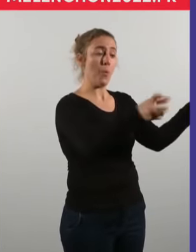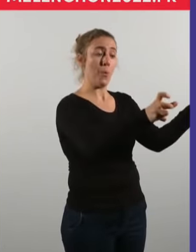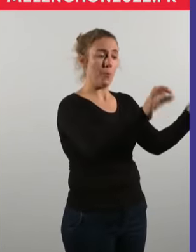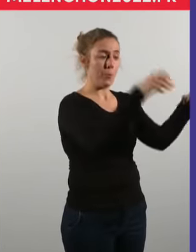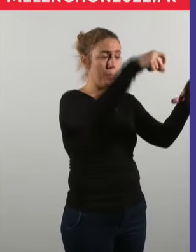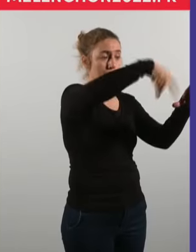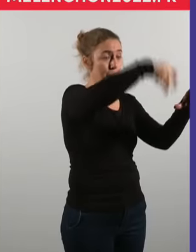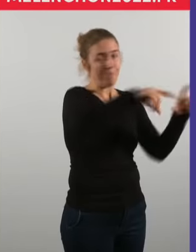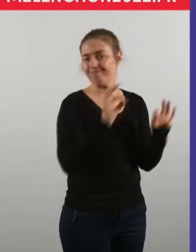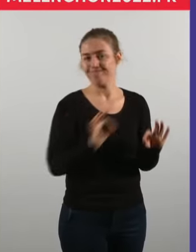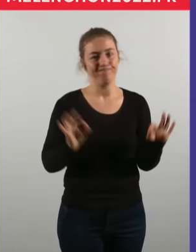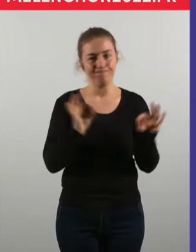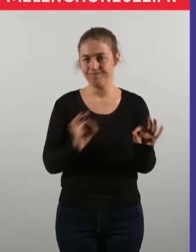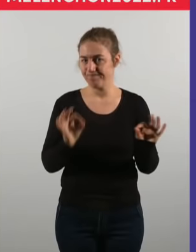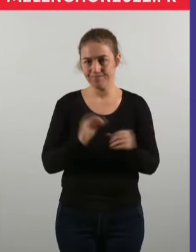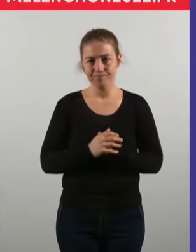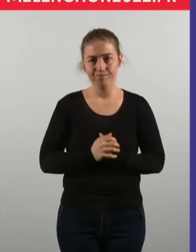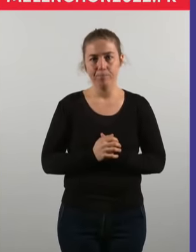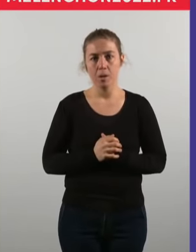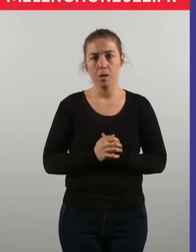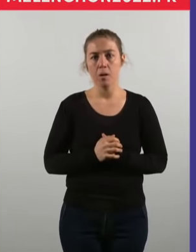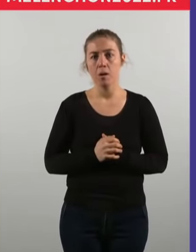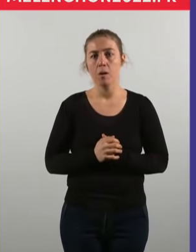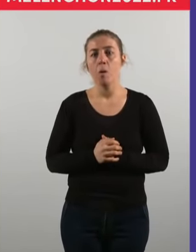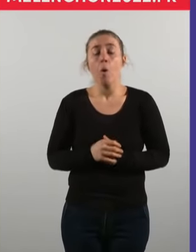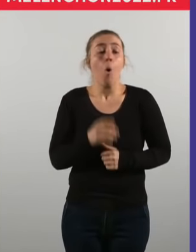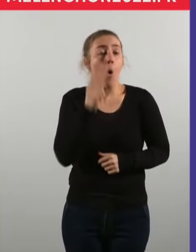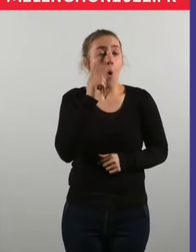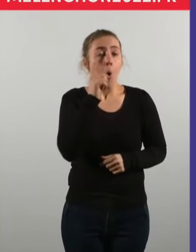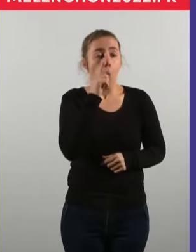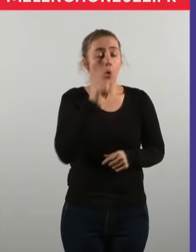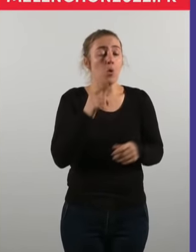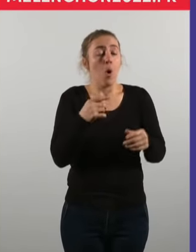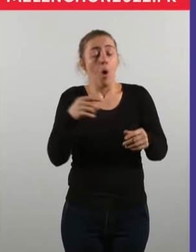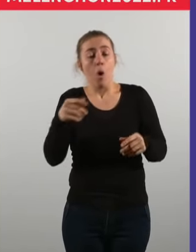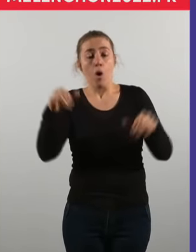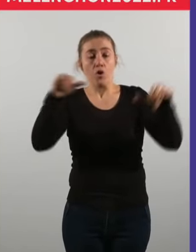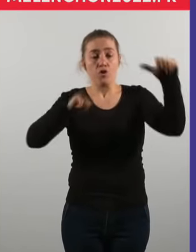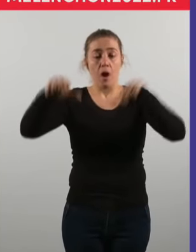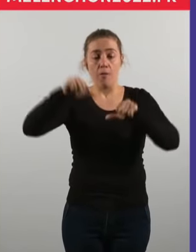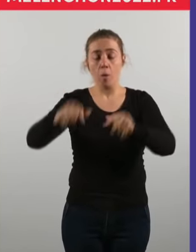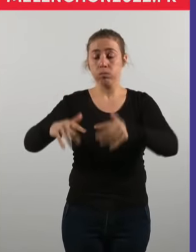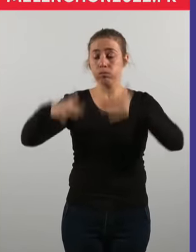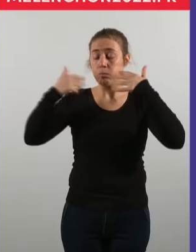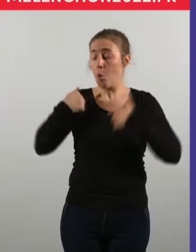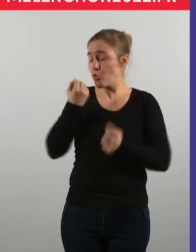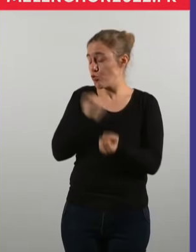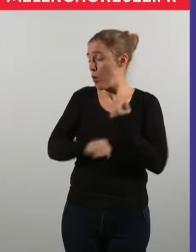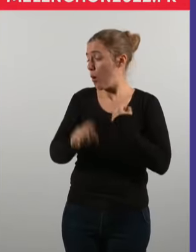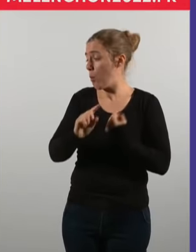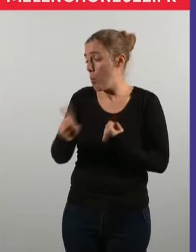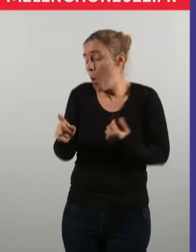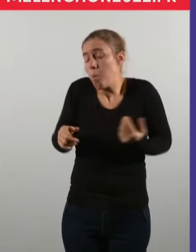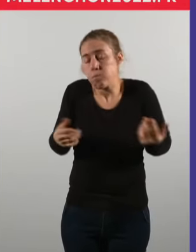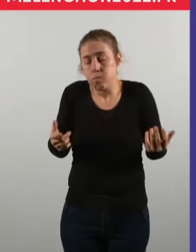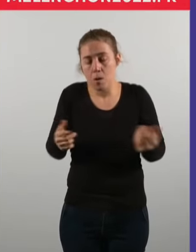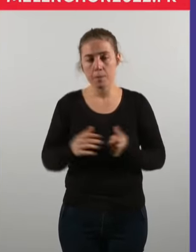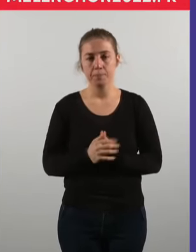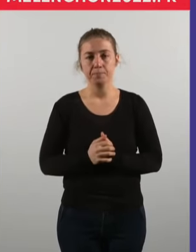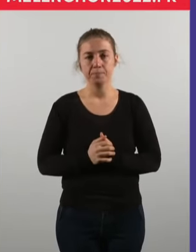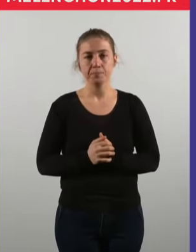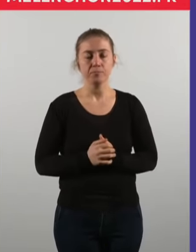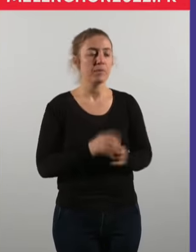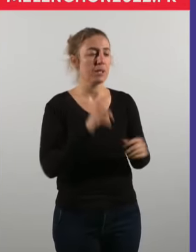maison, sans être gênée le moins du monde par l'odeur d'eau de Javel qui, cette fois, s'en dégageait. En cet instant, la fille